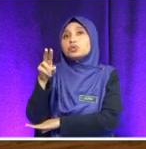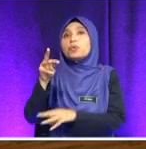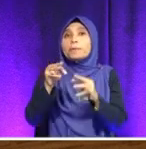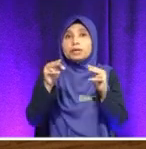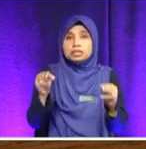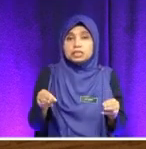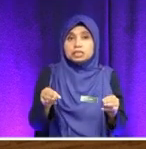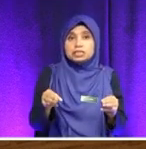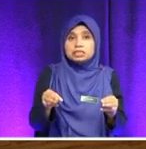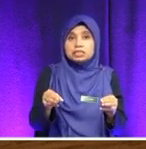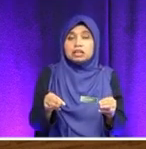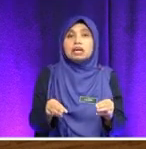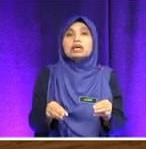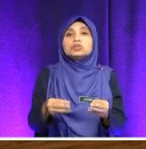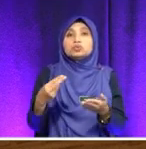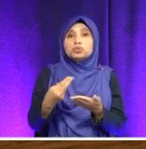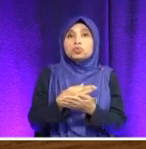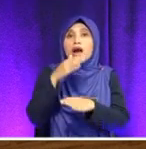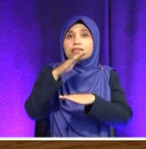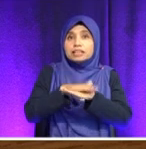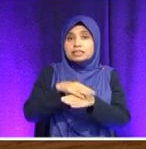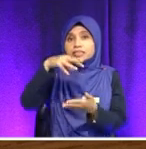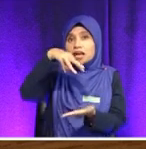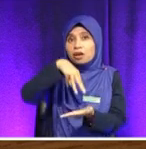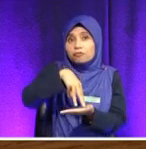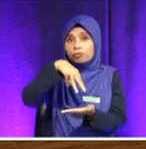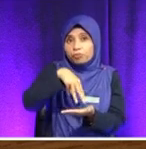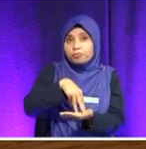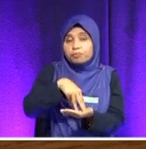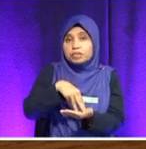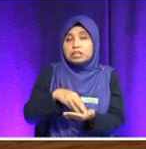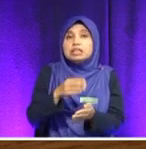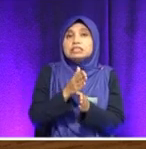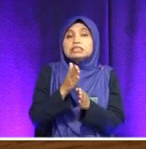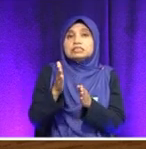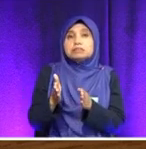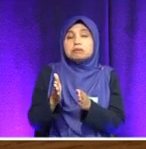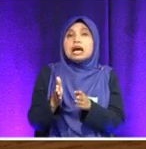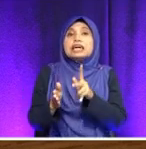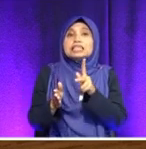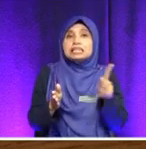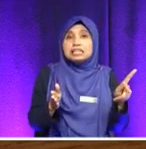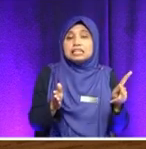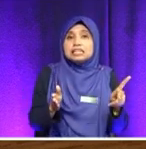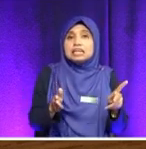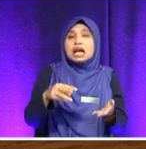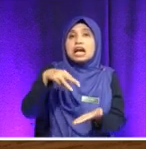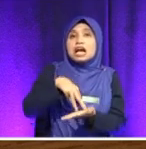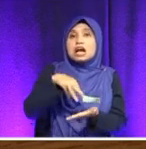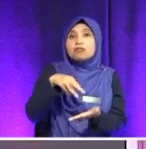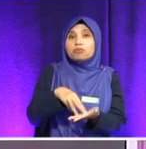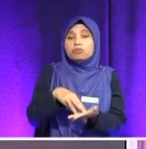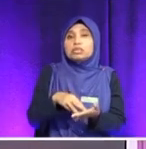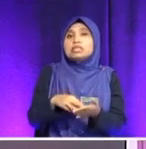sebelah atas garfu. Okey, dan yang kelima, letakkan piring layan di sebelah kiri, garfu salad dan juga pisau mentega di